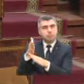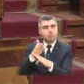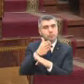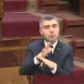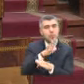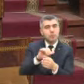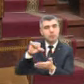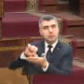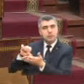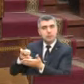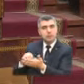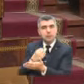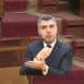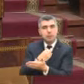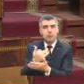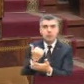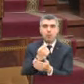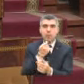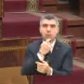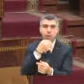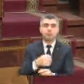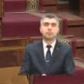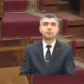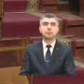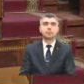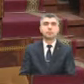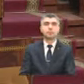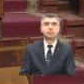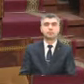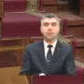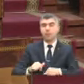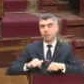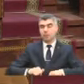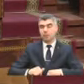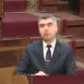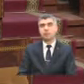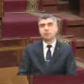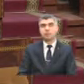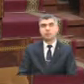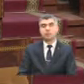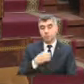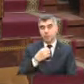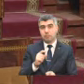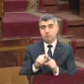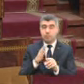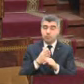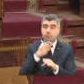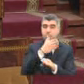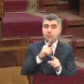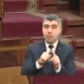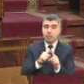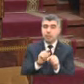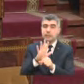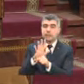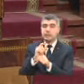المستوصفات الصحية وتزويدها بالأدوية. سيد الوزير، كنتمنى منكم تزوروا إقليم جرادة باش توقفوا